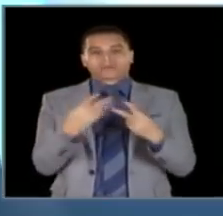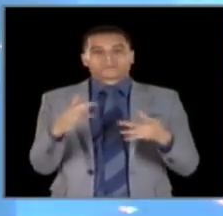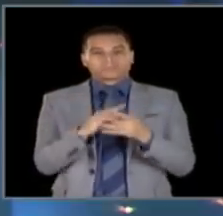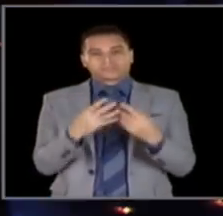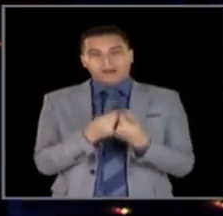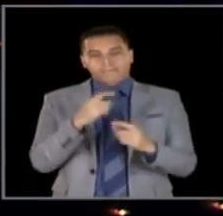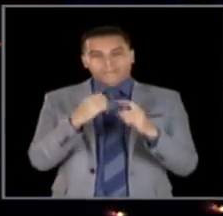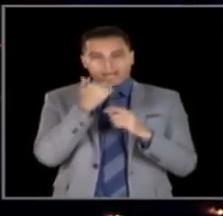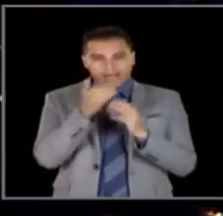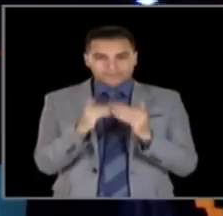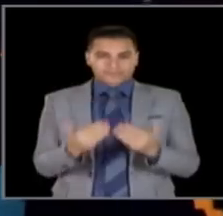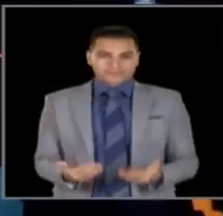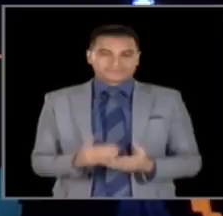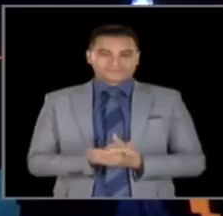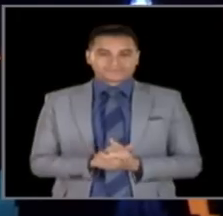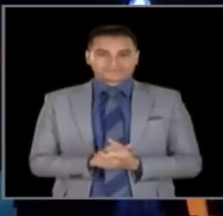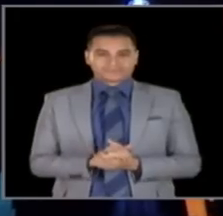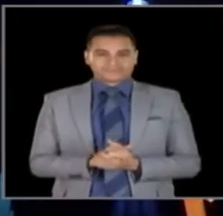المصري.